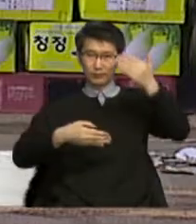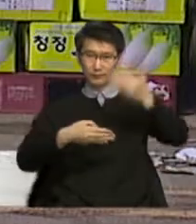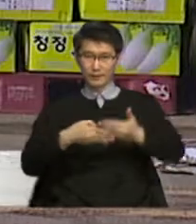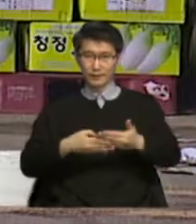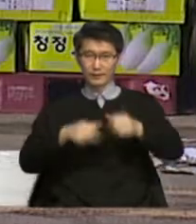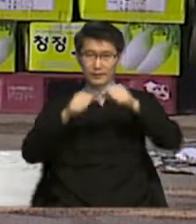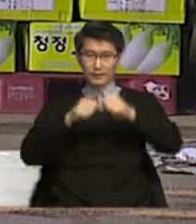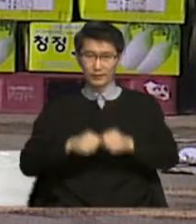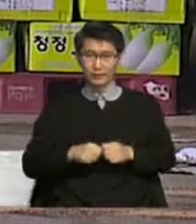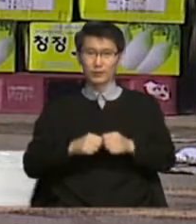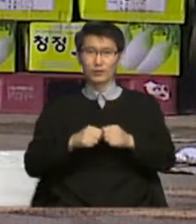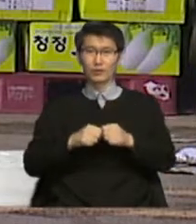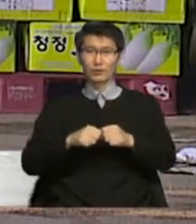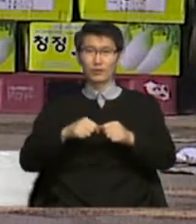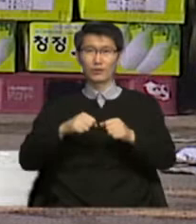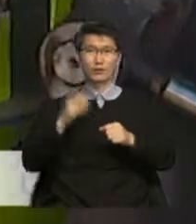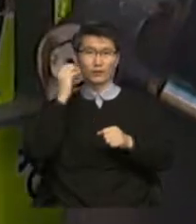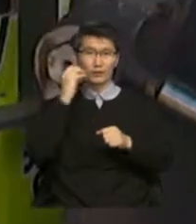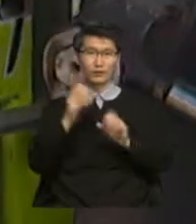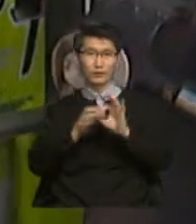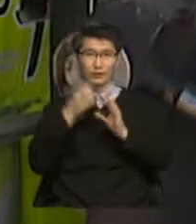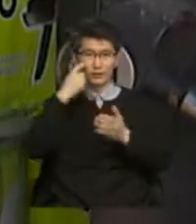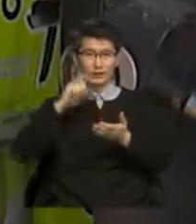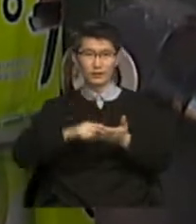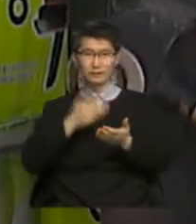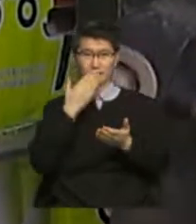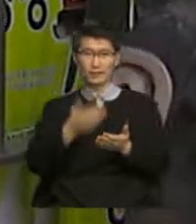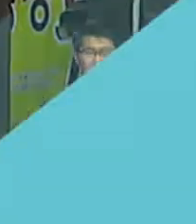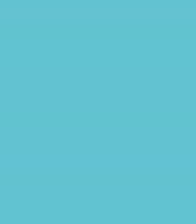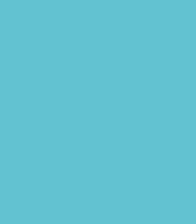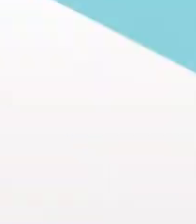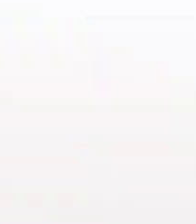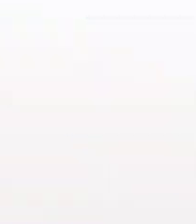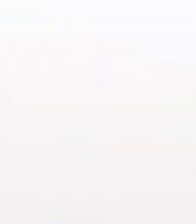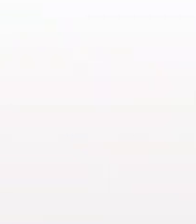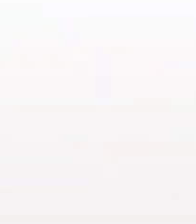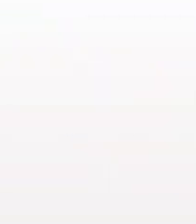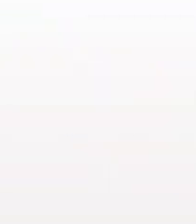관련한 자세한 내용은 공사 홈페이지를 통해 확인할 수 있습니다